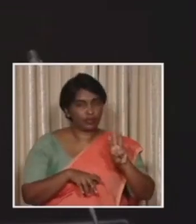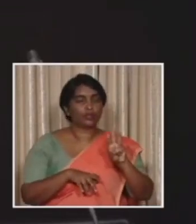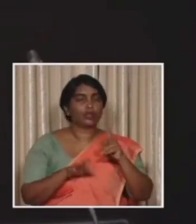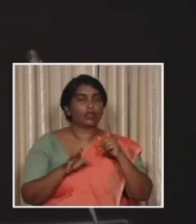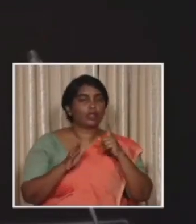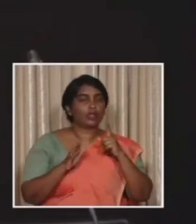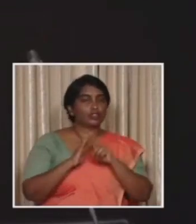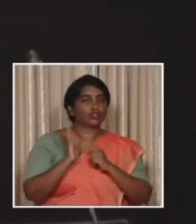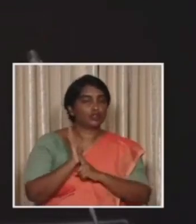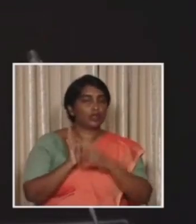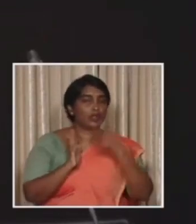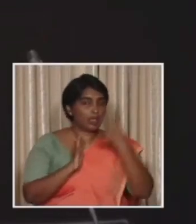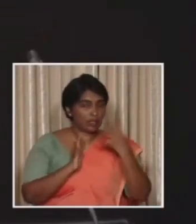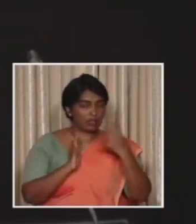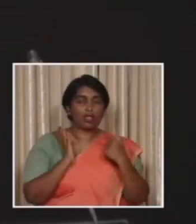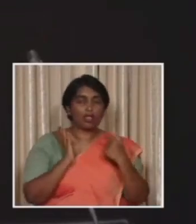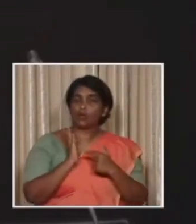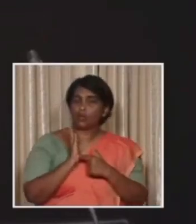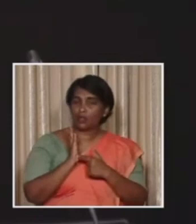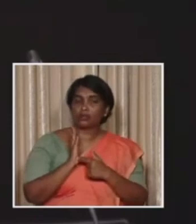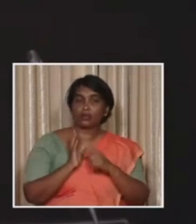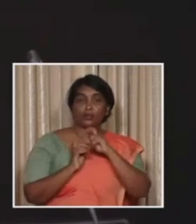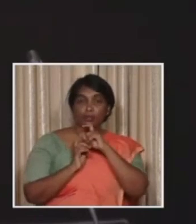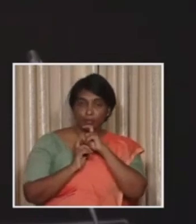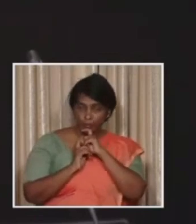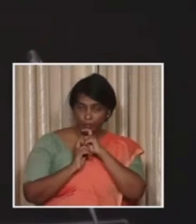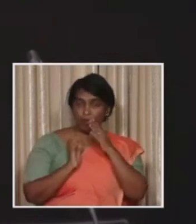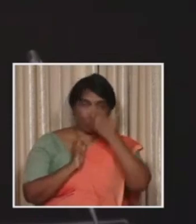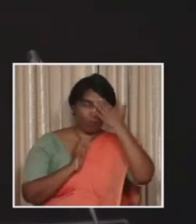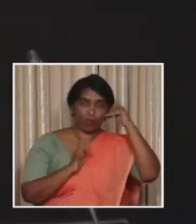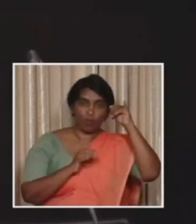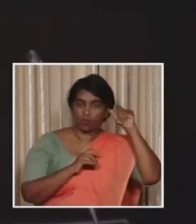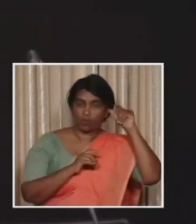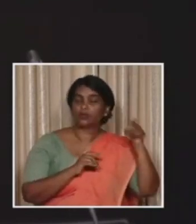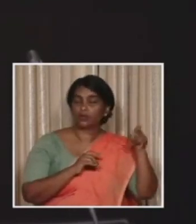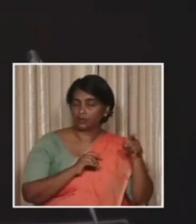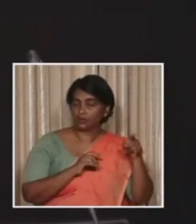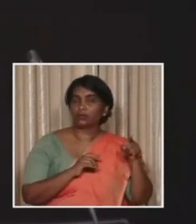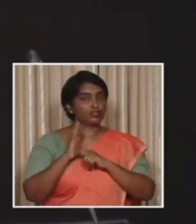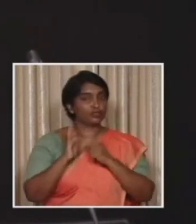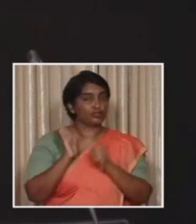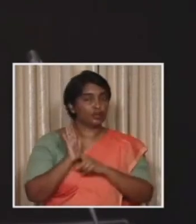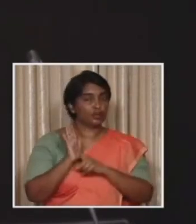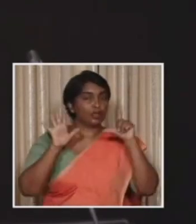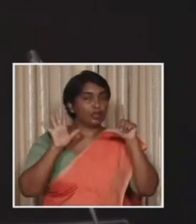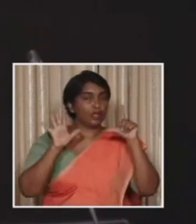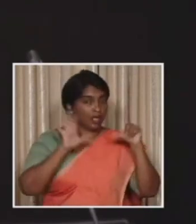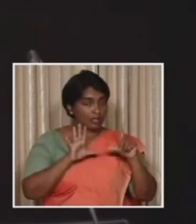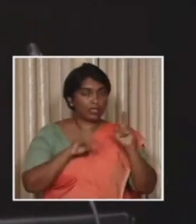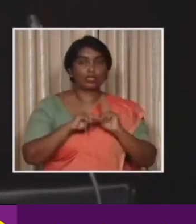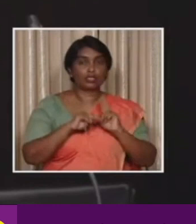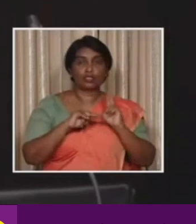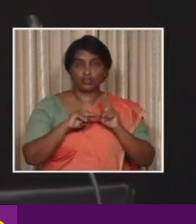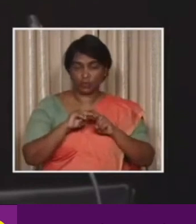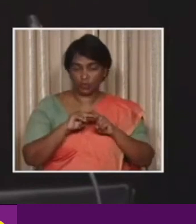2023 7 தேதி செவ்வாய்க்கிழமை முல்லைத்தீவு மாவட்ட நீதிமன்ற நீதிபதி சரவணராஜா நேரில் சென்று குருந்தூர் மலையை பார்வையிட்டார். பாராளுமன்ற உறுப்பினர் சரத்